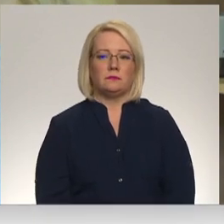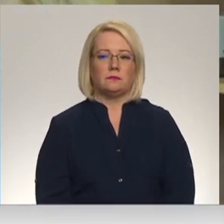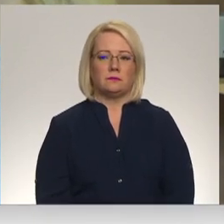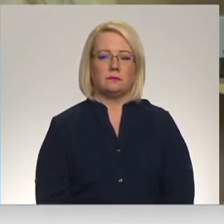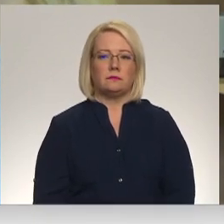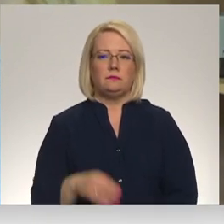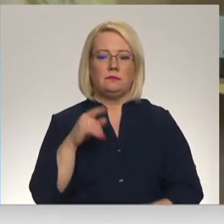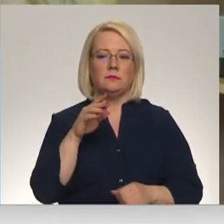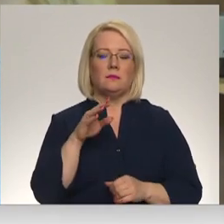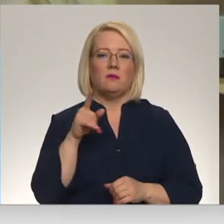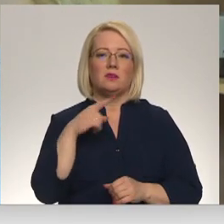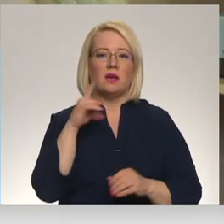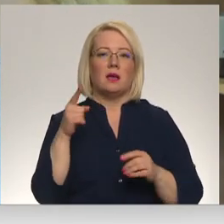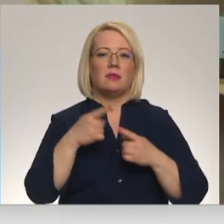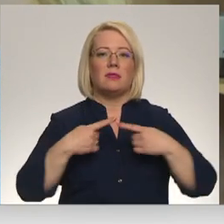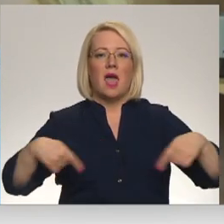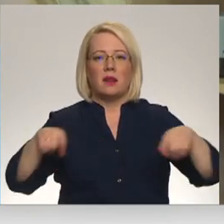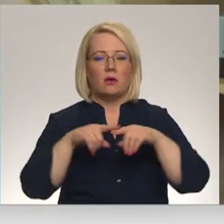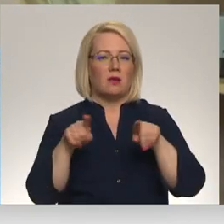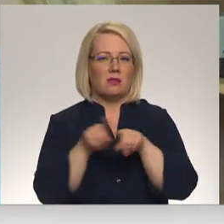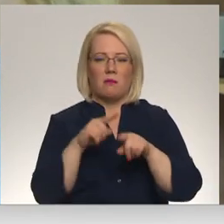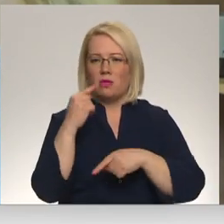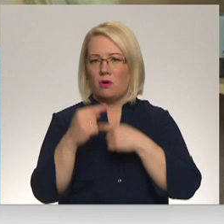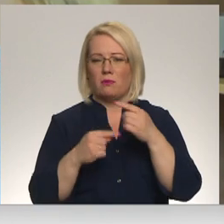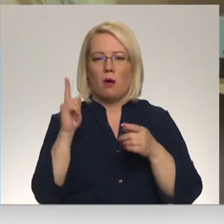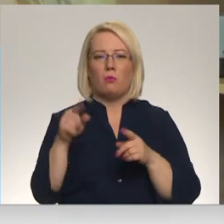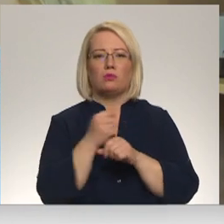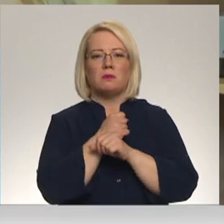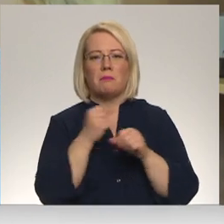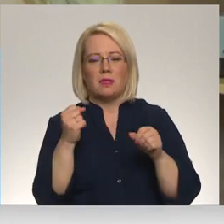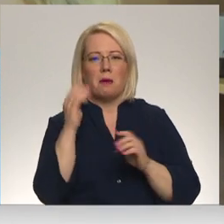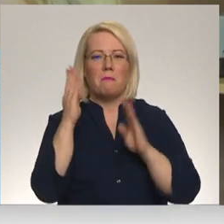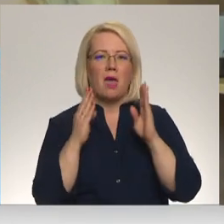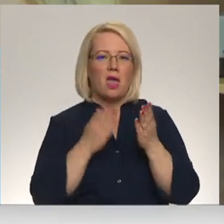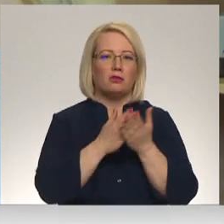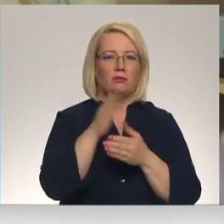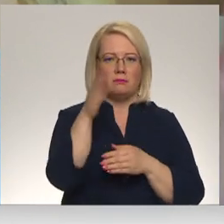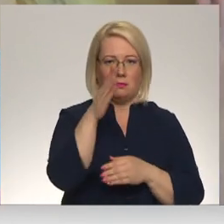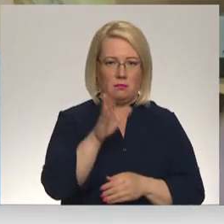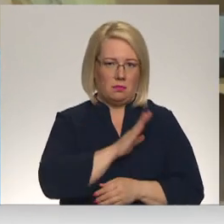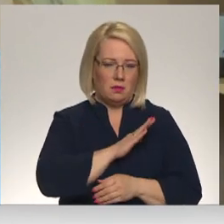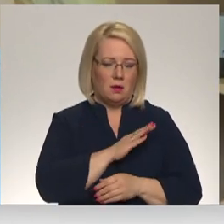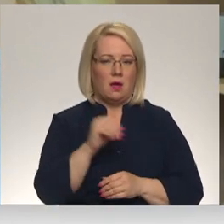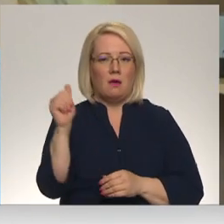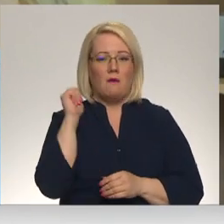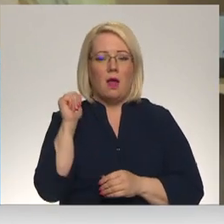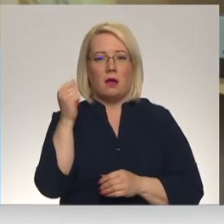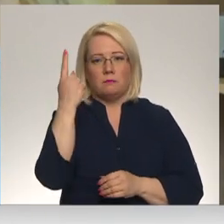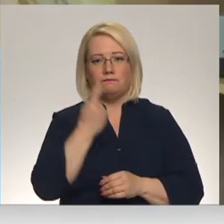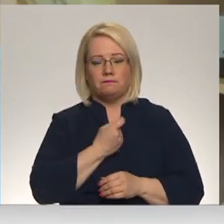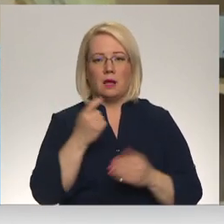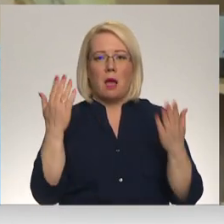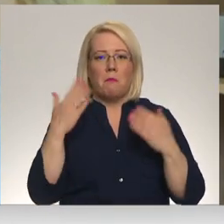Un Veronikai taisnība. Teritorija joprojām būs mīnēta. Uz mežu nevarēs iet pastaigāties. Vakar atnāca ziņa, ka